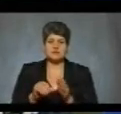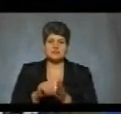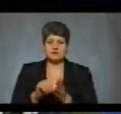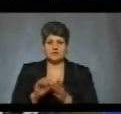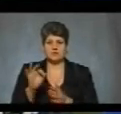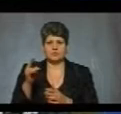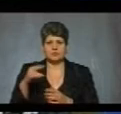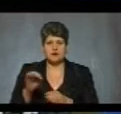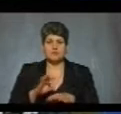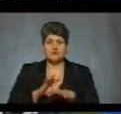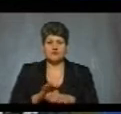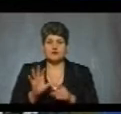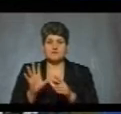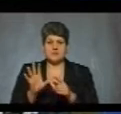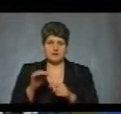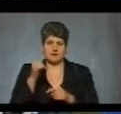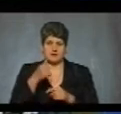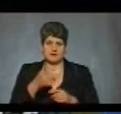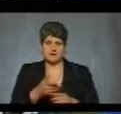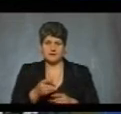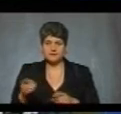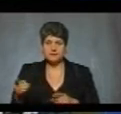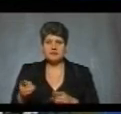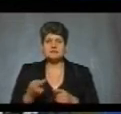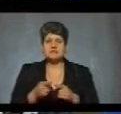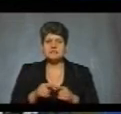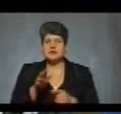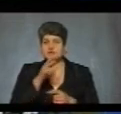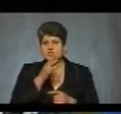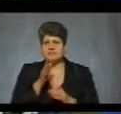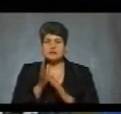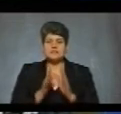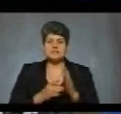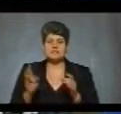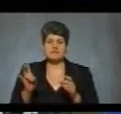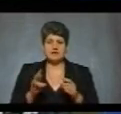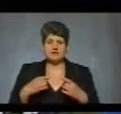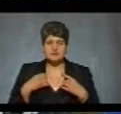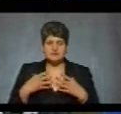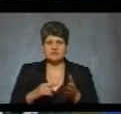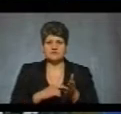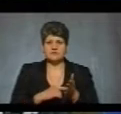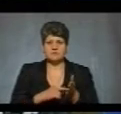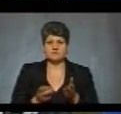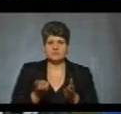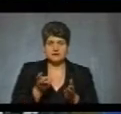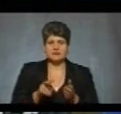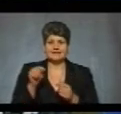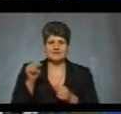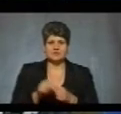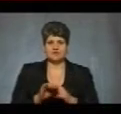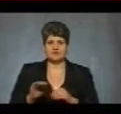держадміністрації проводять 5-й рік поспіль. За цей час різдвяні свята області відзначили понад 1000 дітей зі Сходу.